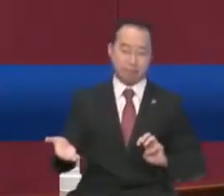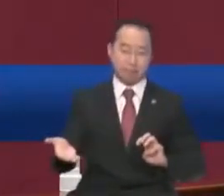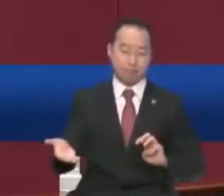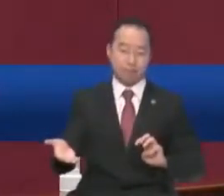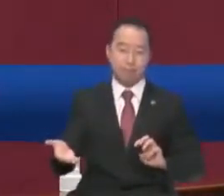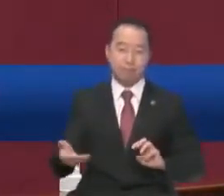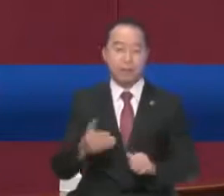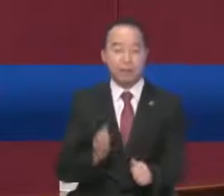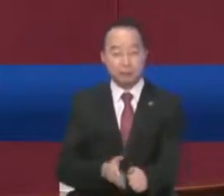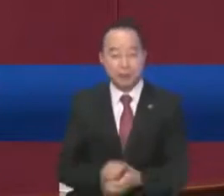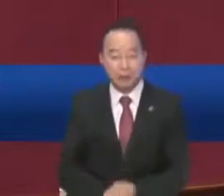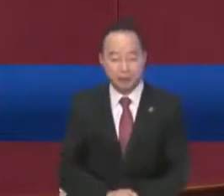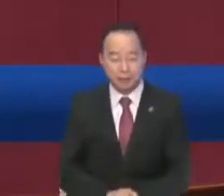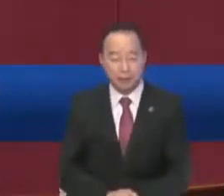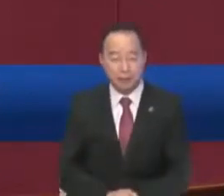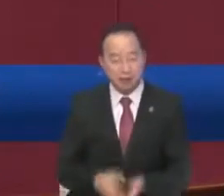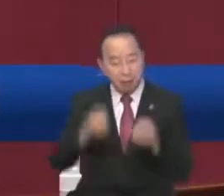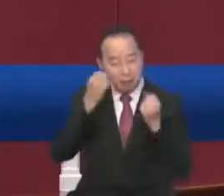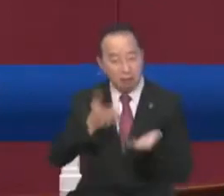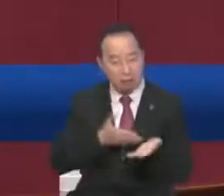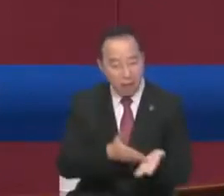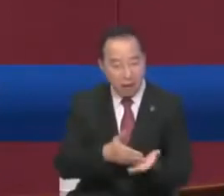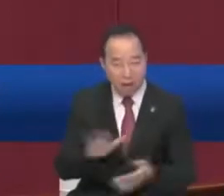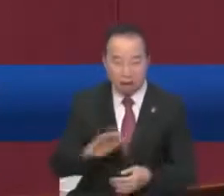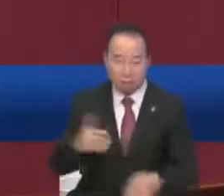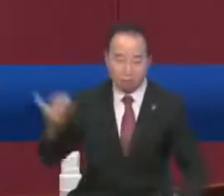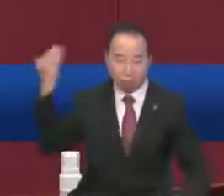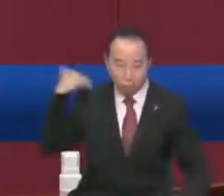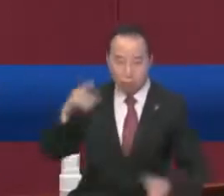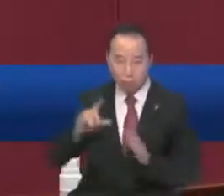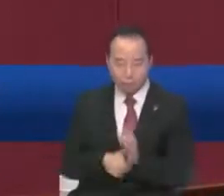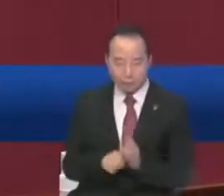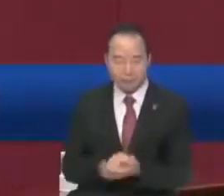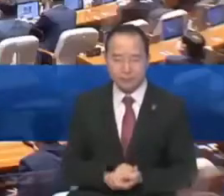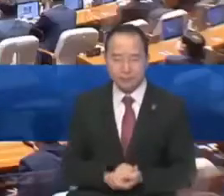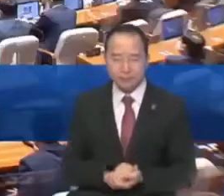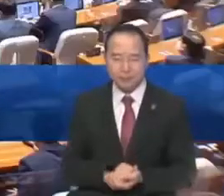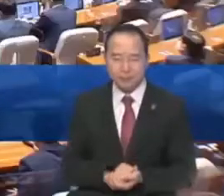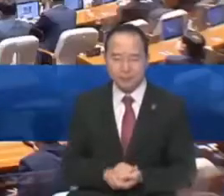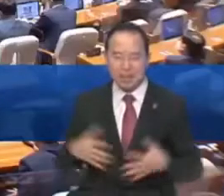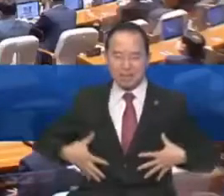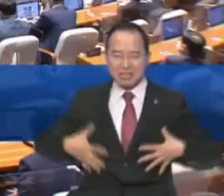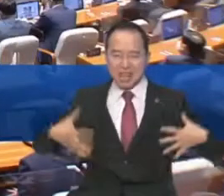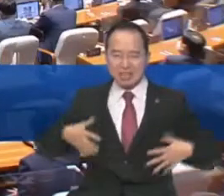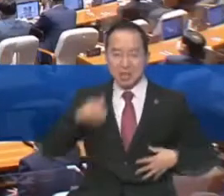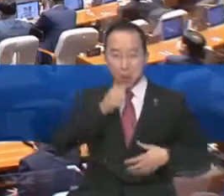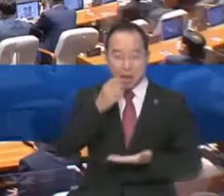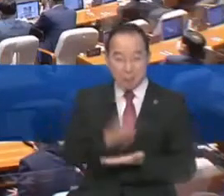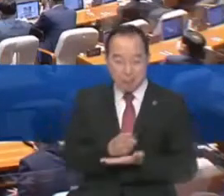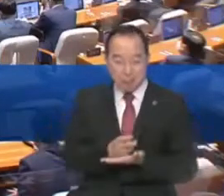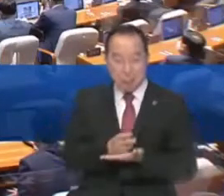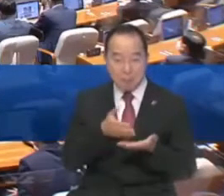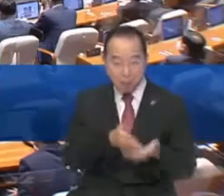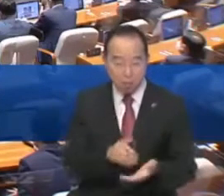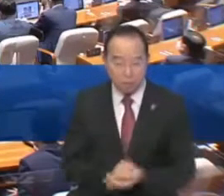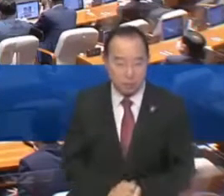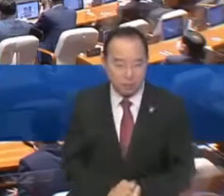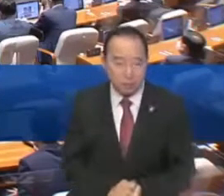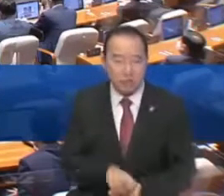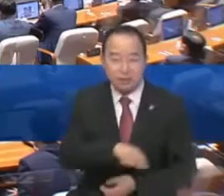이것은 새로운 제안이 아닙니다. 저는 일찍이 살찐 고양이법으로 국회의원 임금이 최저임금의 5배를 넘지